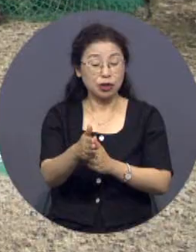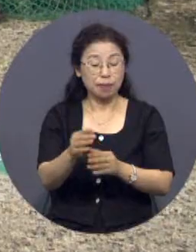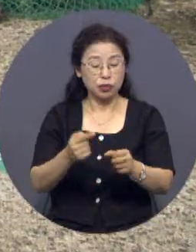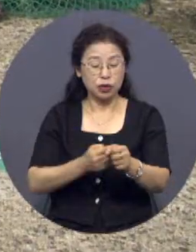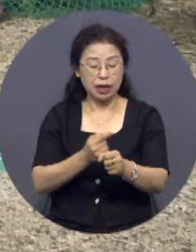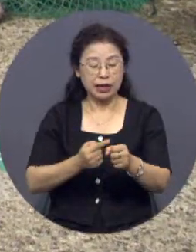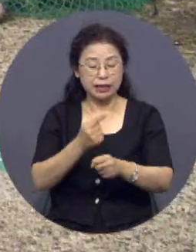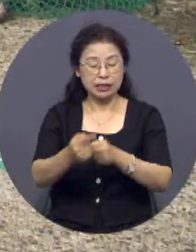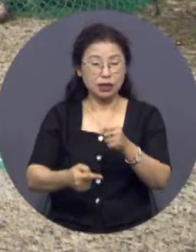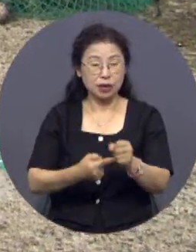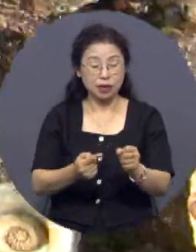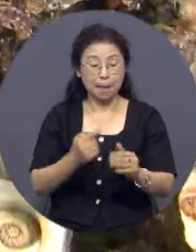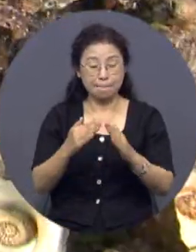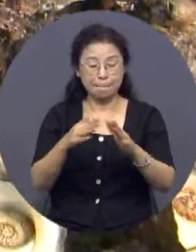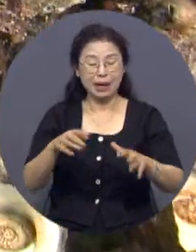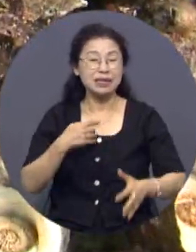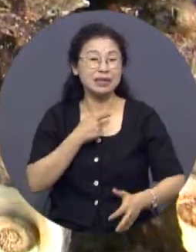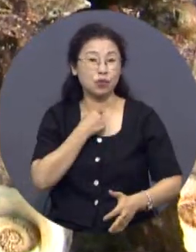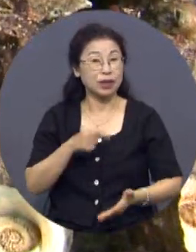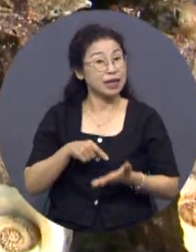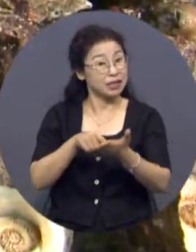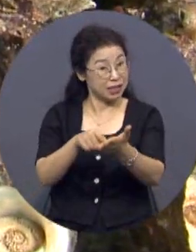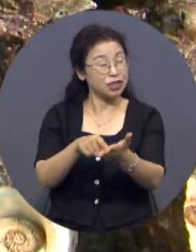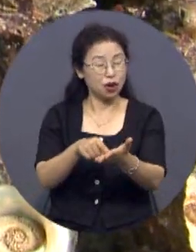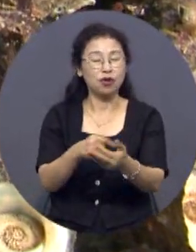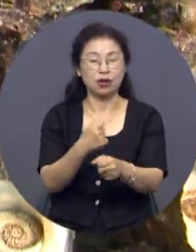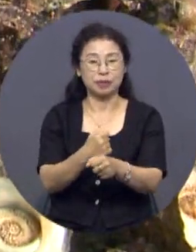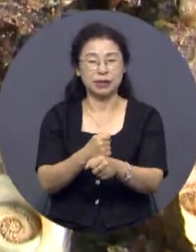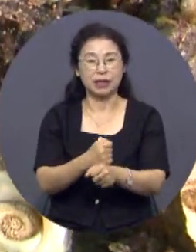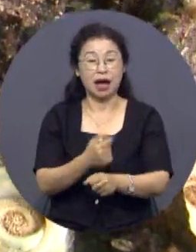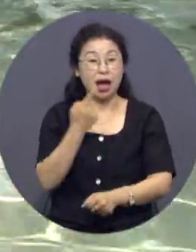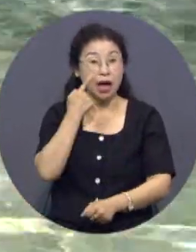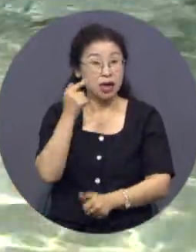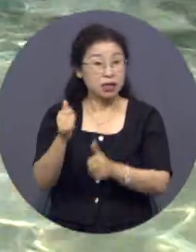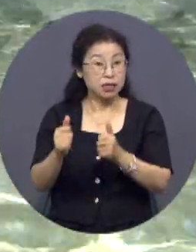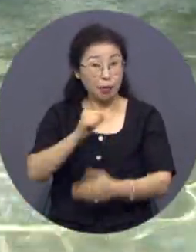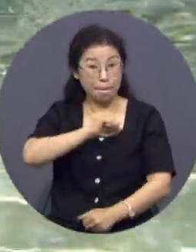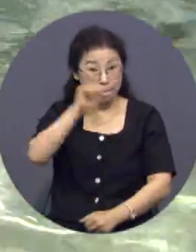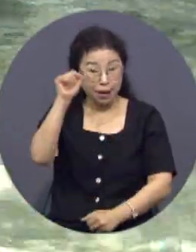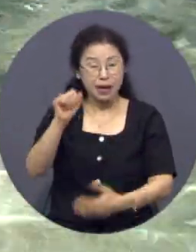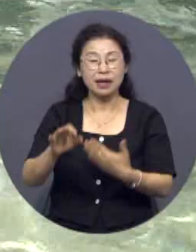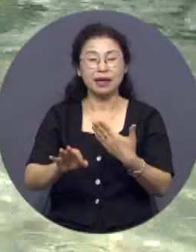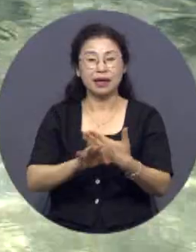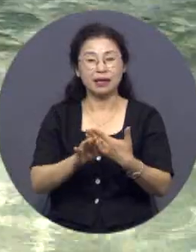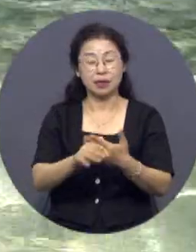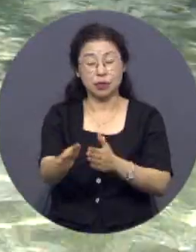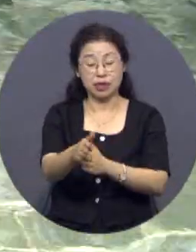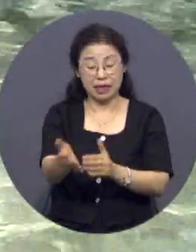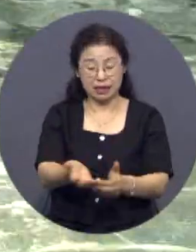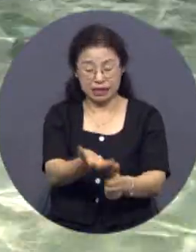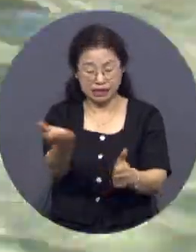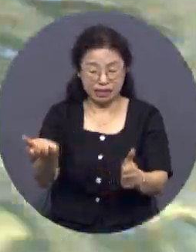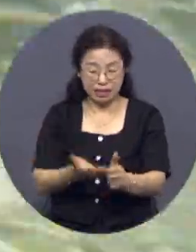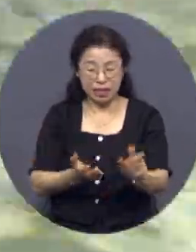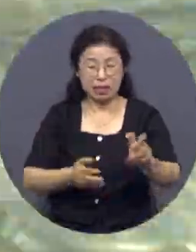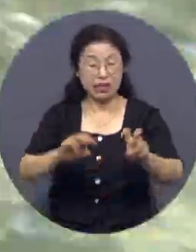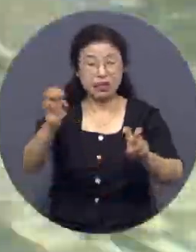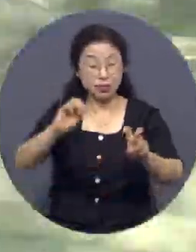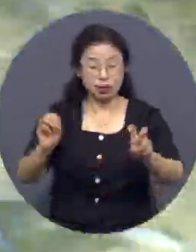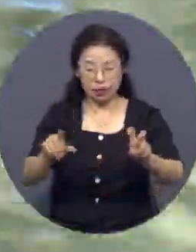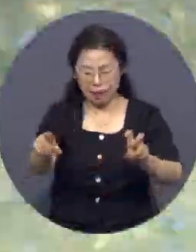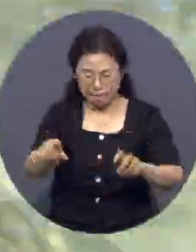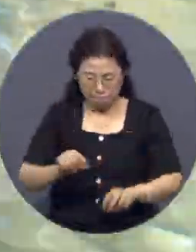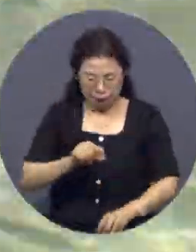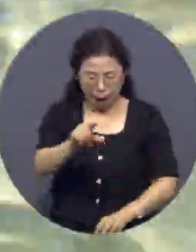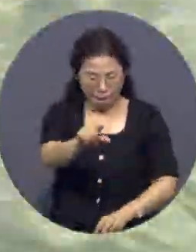방사능 안전마을 신청을 받는다고 밝혔습니다. 시범 사업 마을로 선정되면 양식장 20%에 대한 시료를